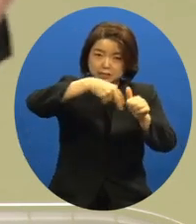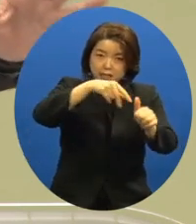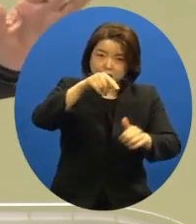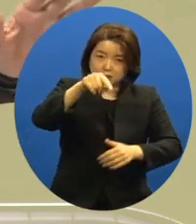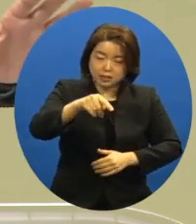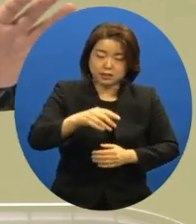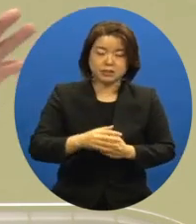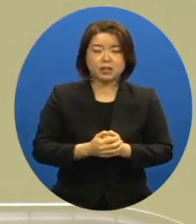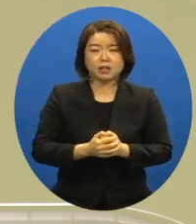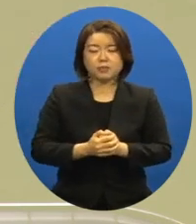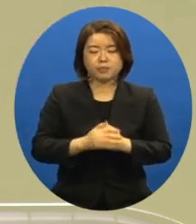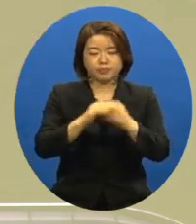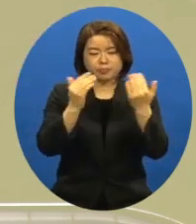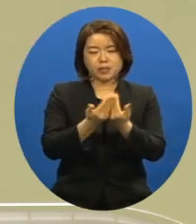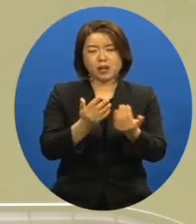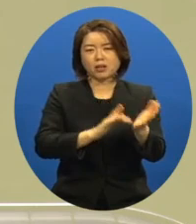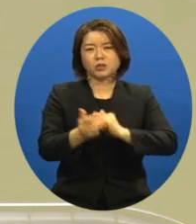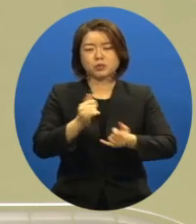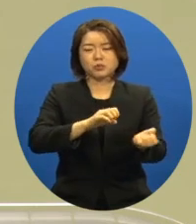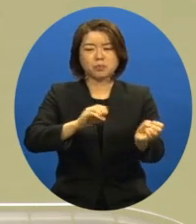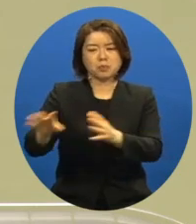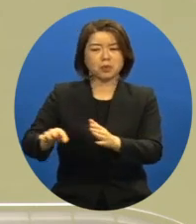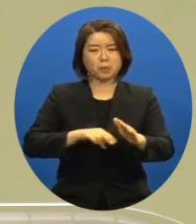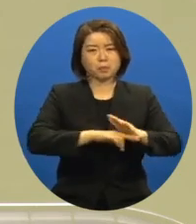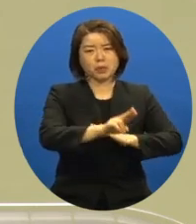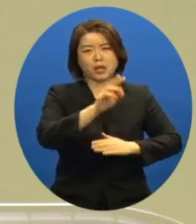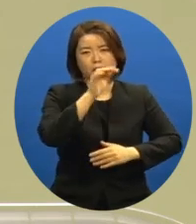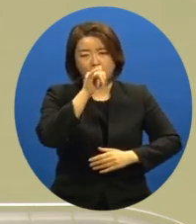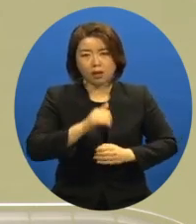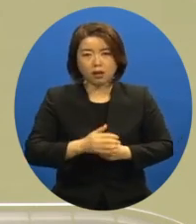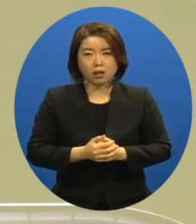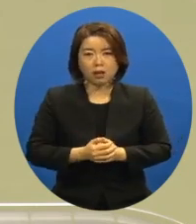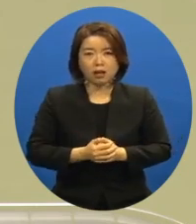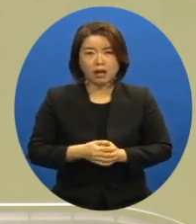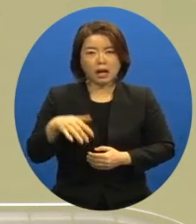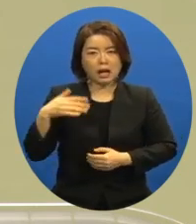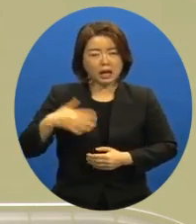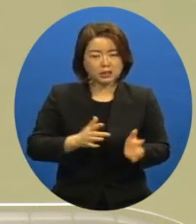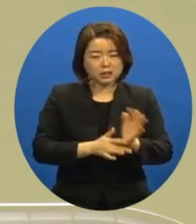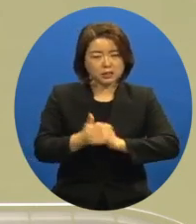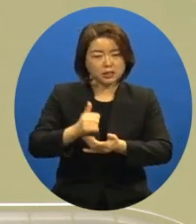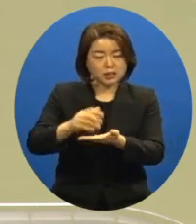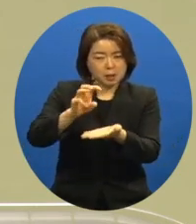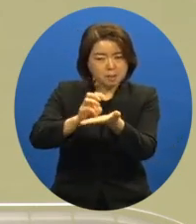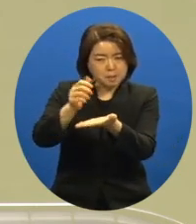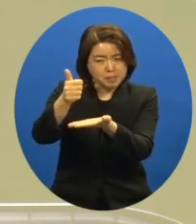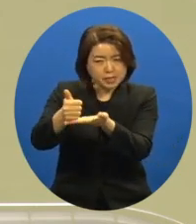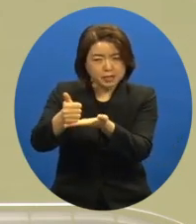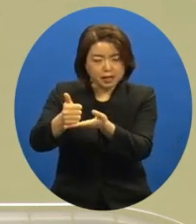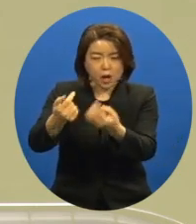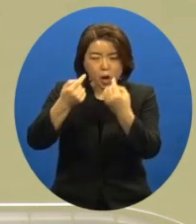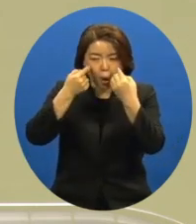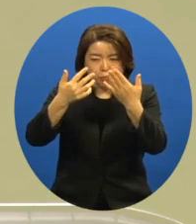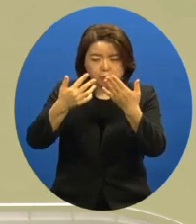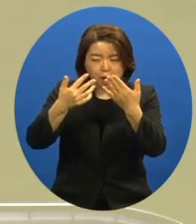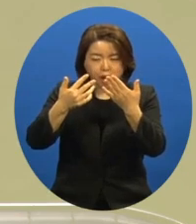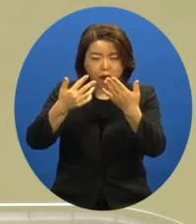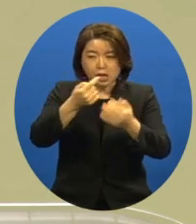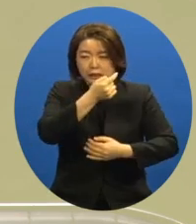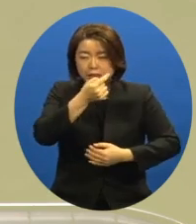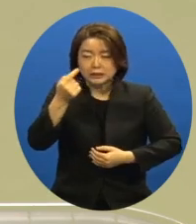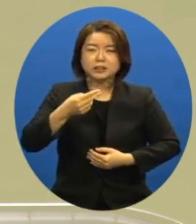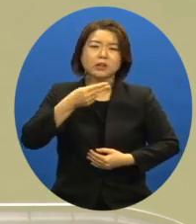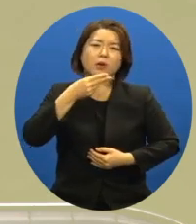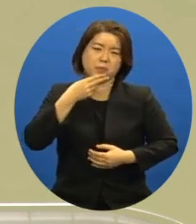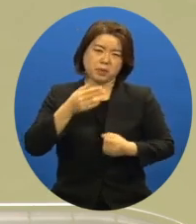다 예수님을 버리고 도망가 버렸습니다. 아직 예수님이 메시아라는 분명한 확증이